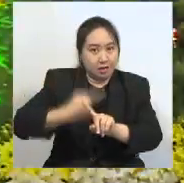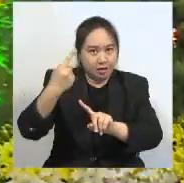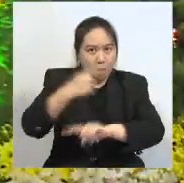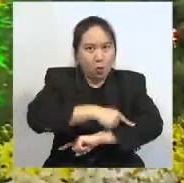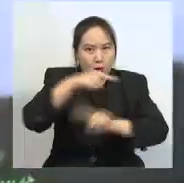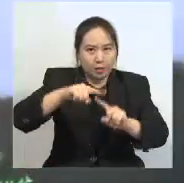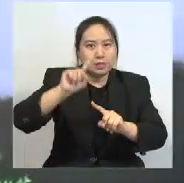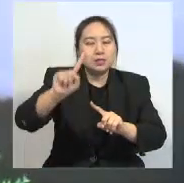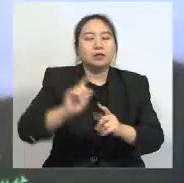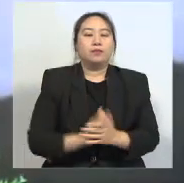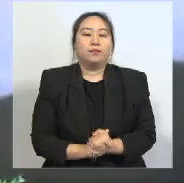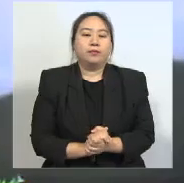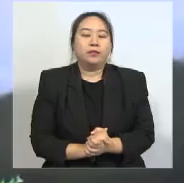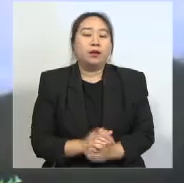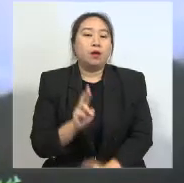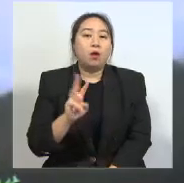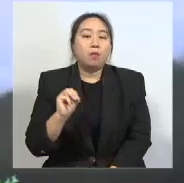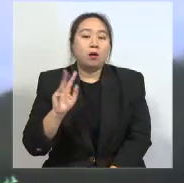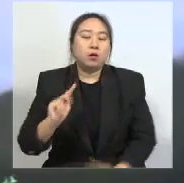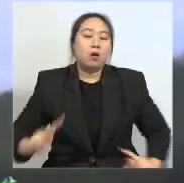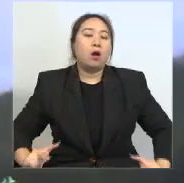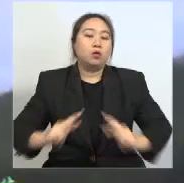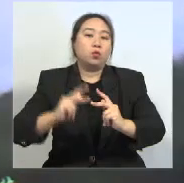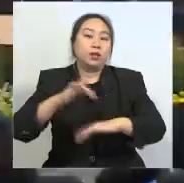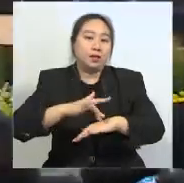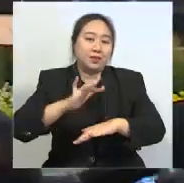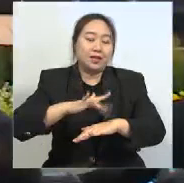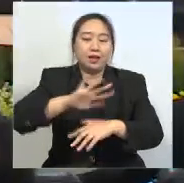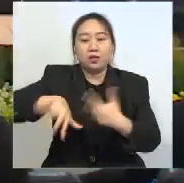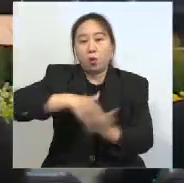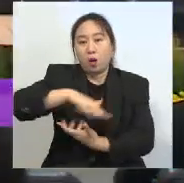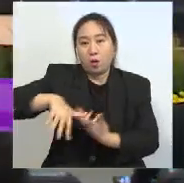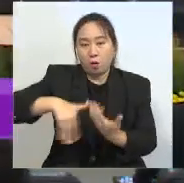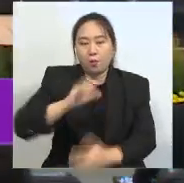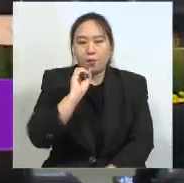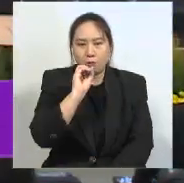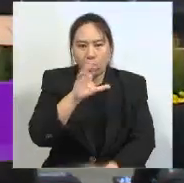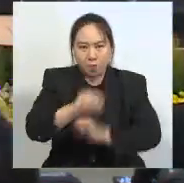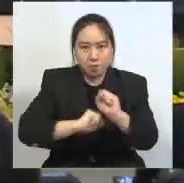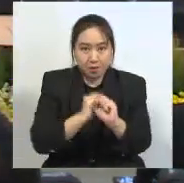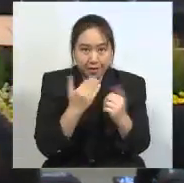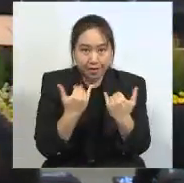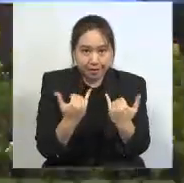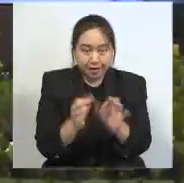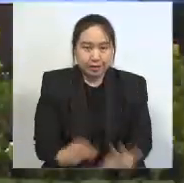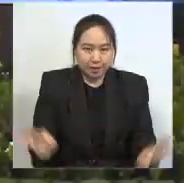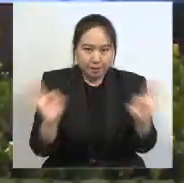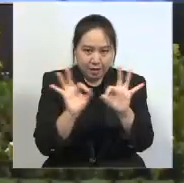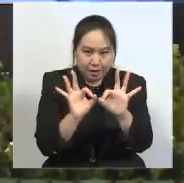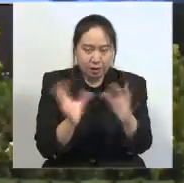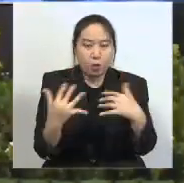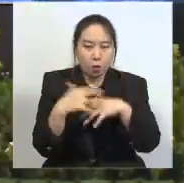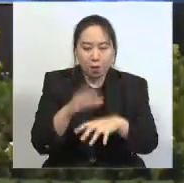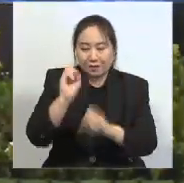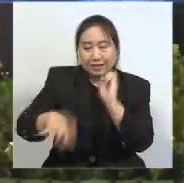นายวราวุฒิศิลปะอาชารัฐมนตรีว่าการกระทรวงทรัพยากรธรรมชาติและสิ่งแวดล้อมบอกว่าปีนี้เน้นให้ร่วมกันลดปริม